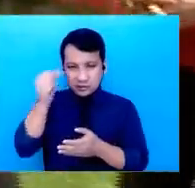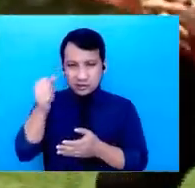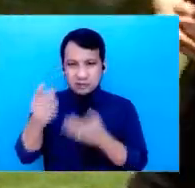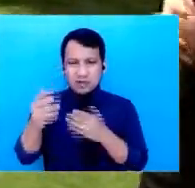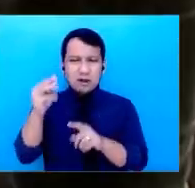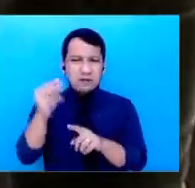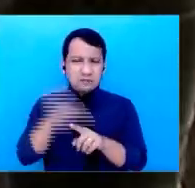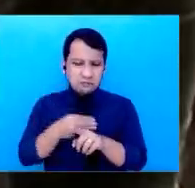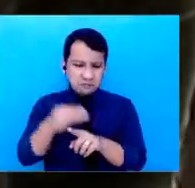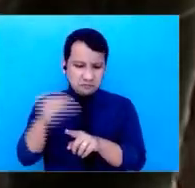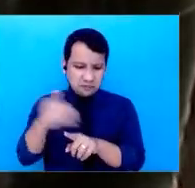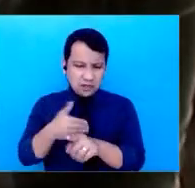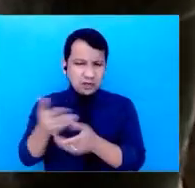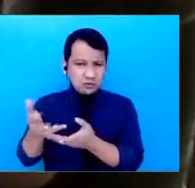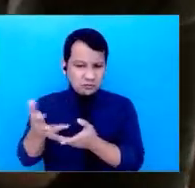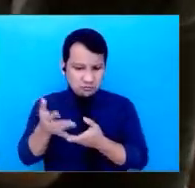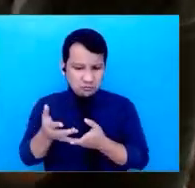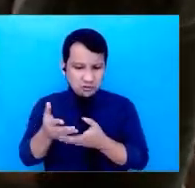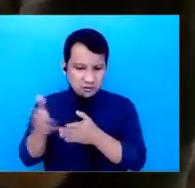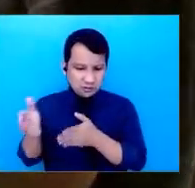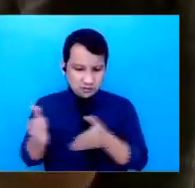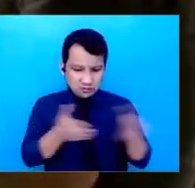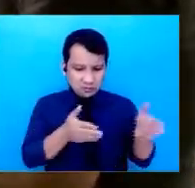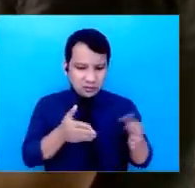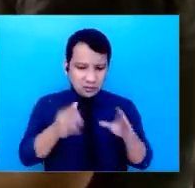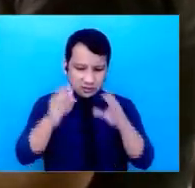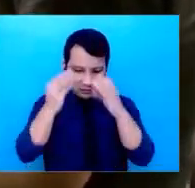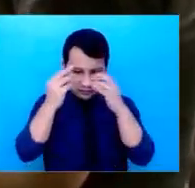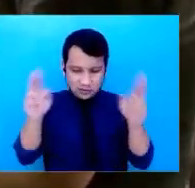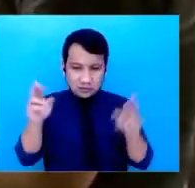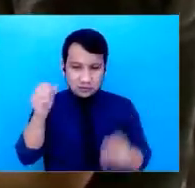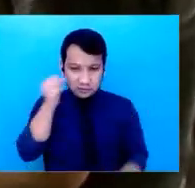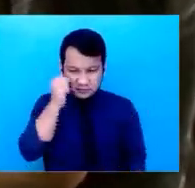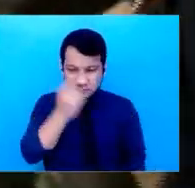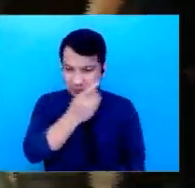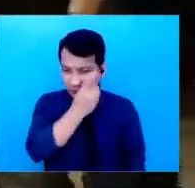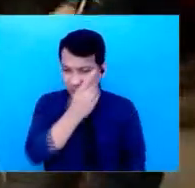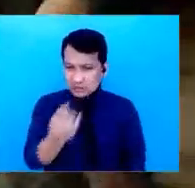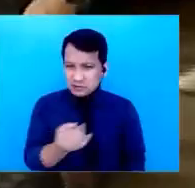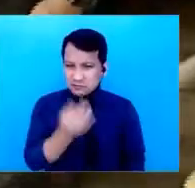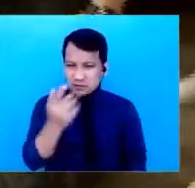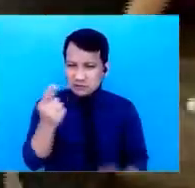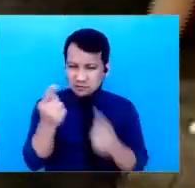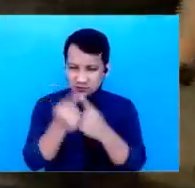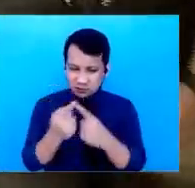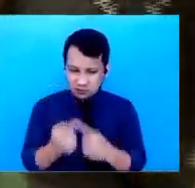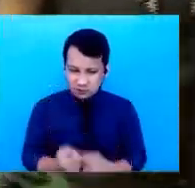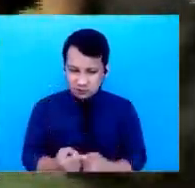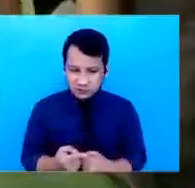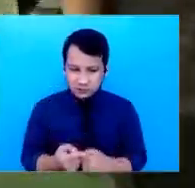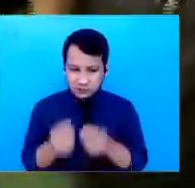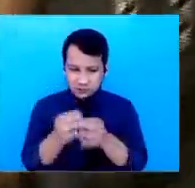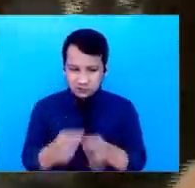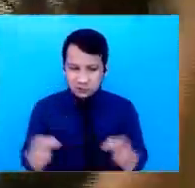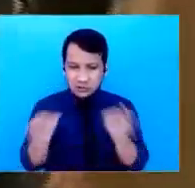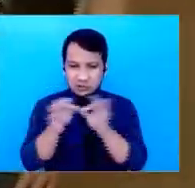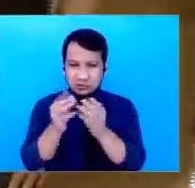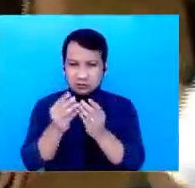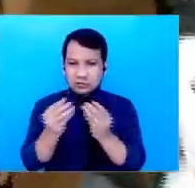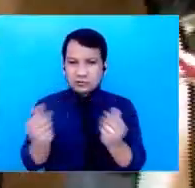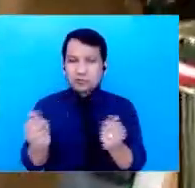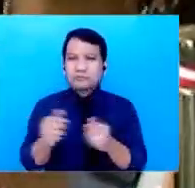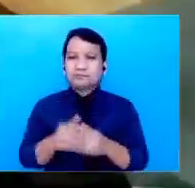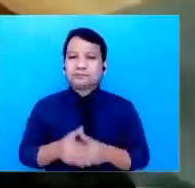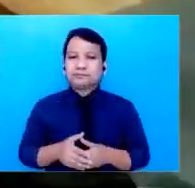ay gusto ng tumakbong presidente ni Mayor Sara. Pero may ilang komplikasyon daw na kailangan mo nang resolbahin. May